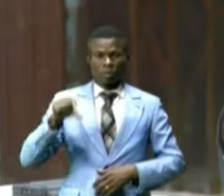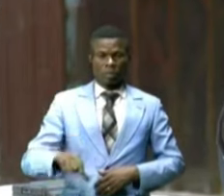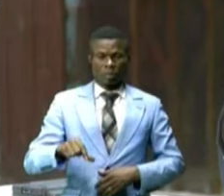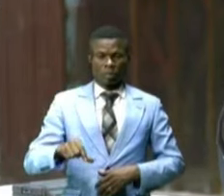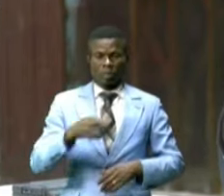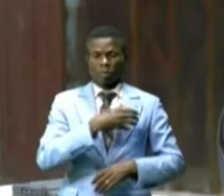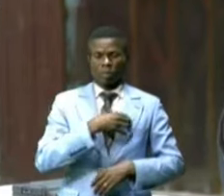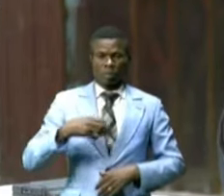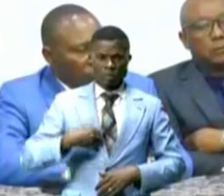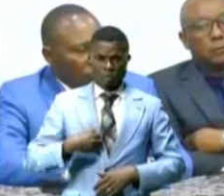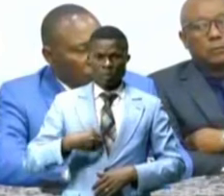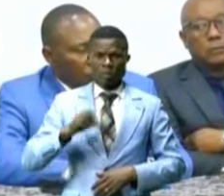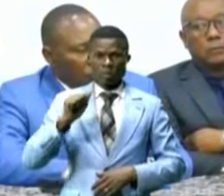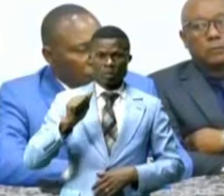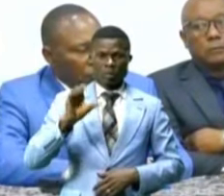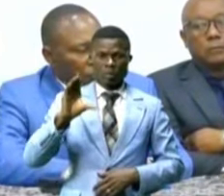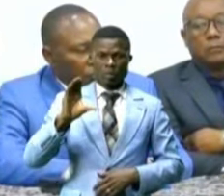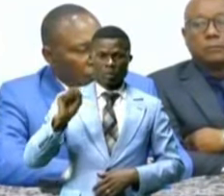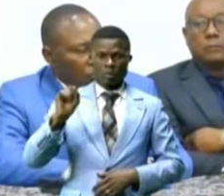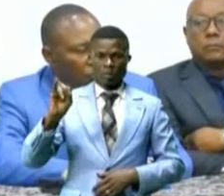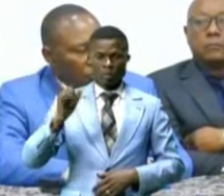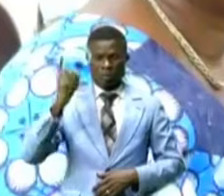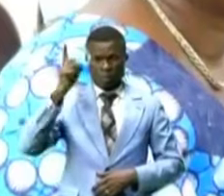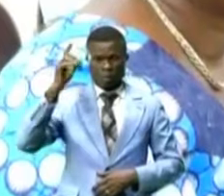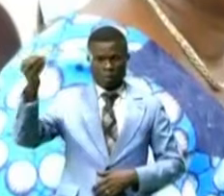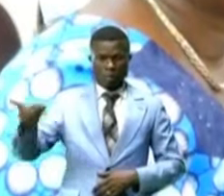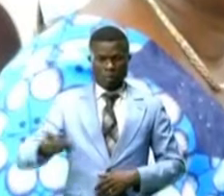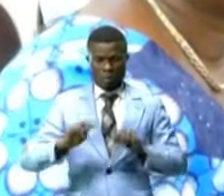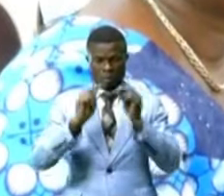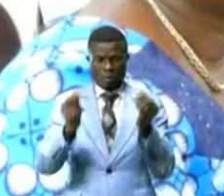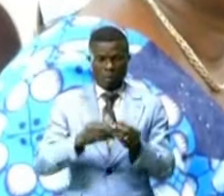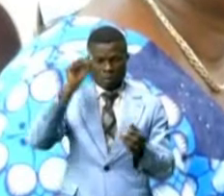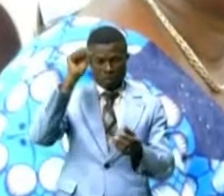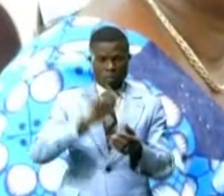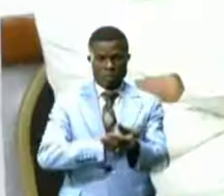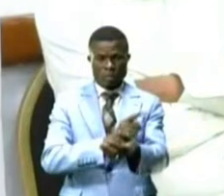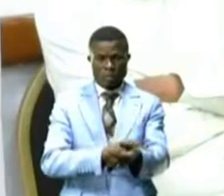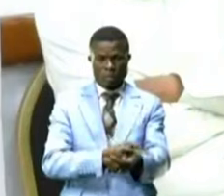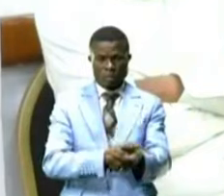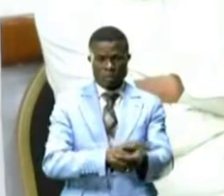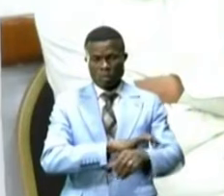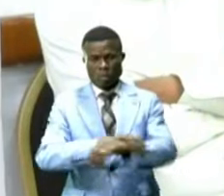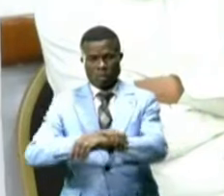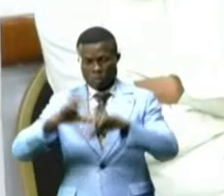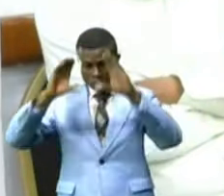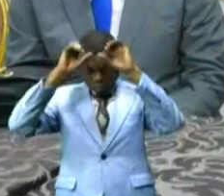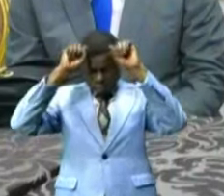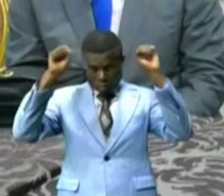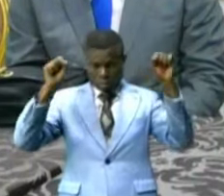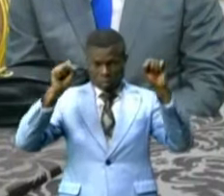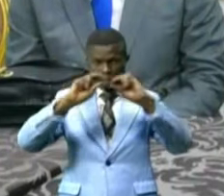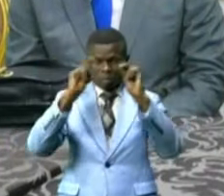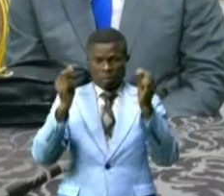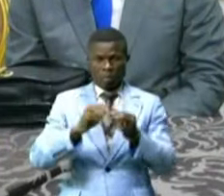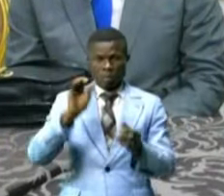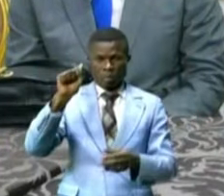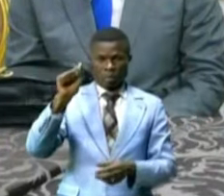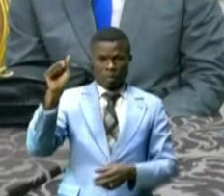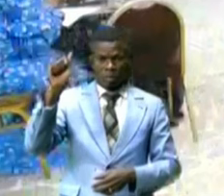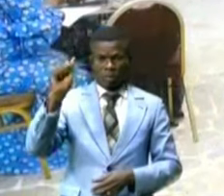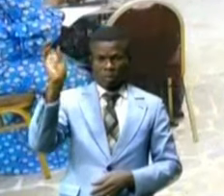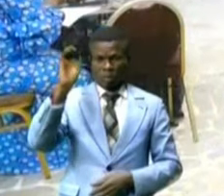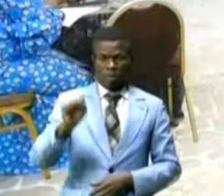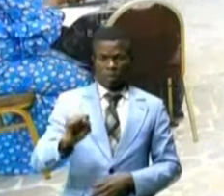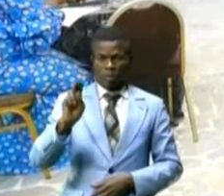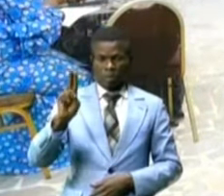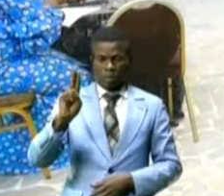Mme Akasia Bandoubola Mbongo. La première a été reçue, la délégation du Sud Kivu conduite par le président de la communauté Bashi et facilitateur de la